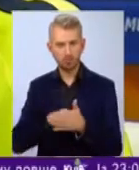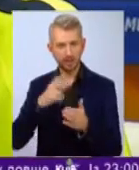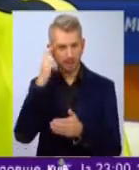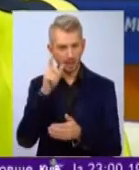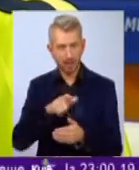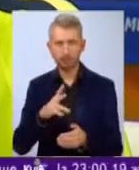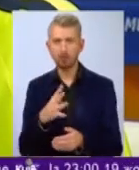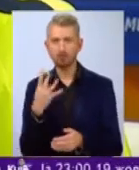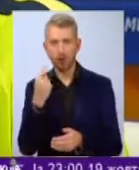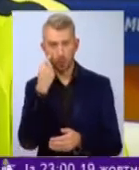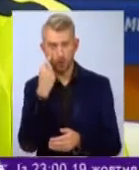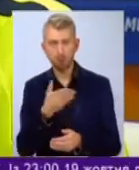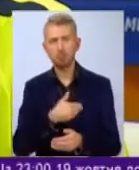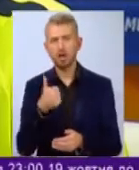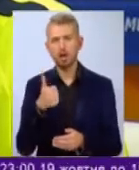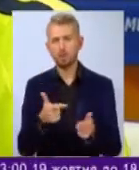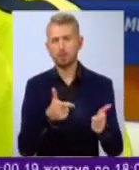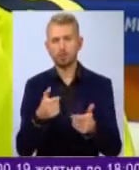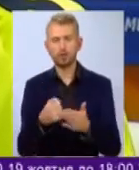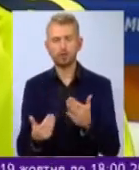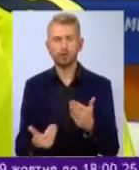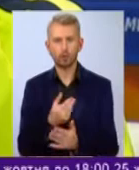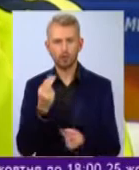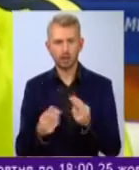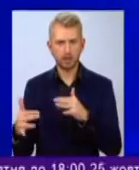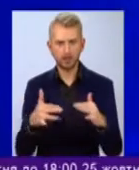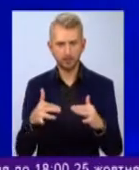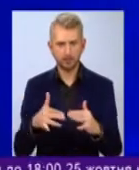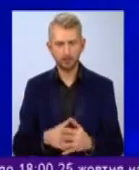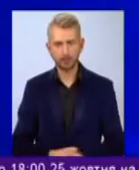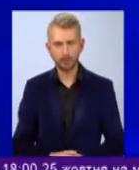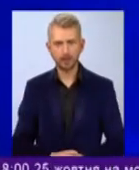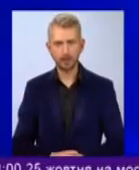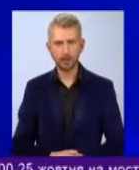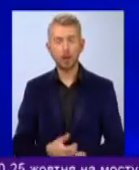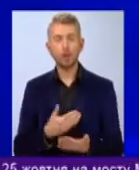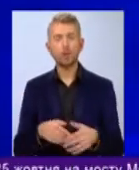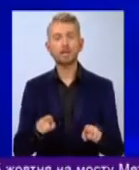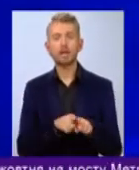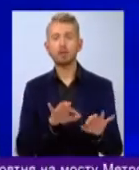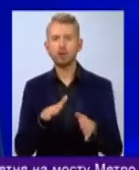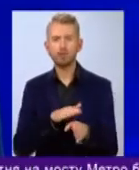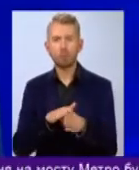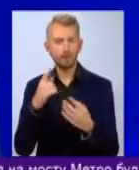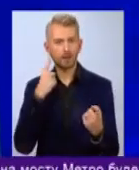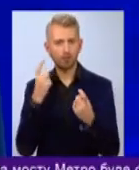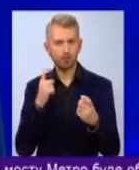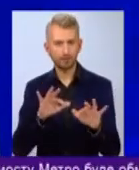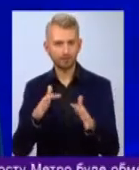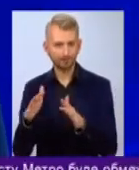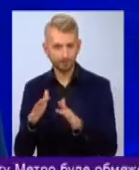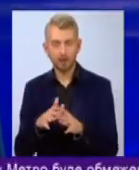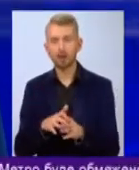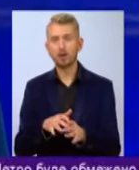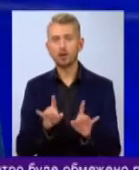4 очки, але ми гарно підготувалися до нової гри. Ось такі події. Повна інформаційна картина дня, як завжди,